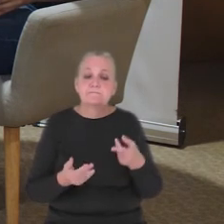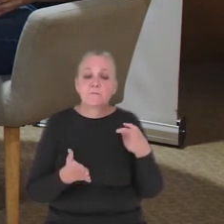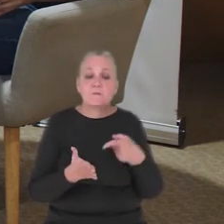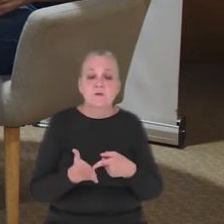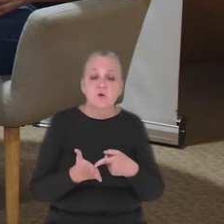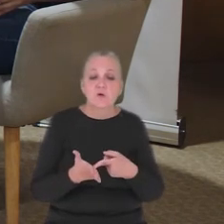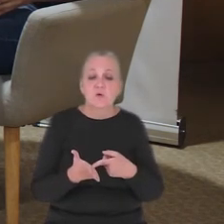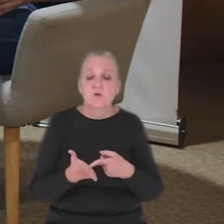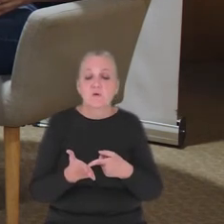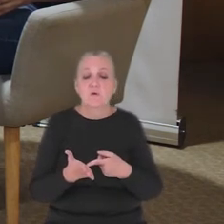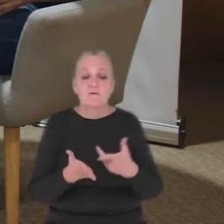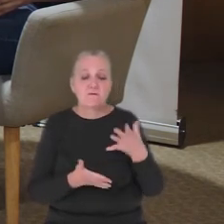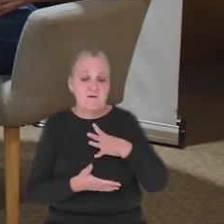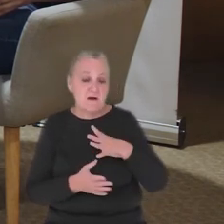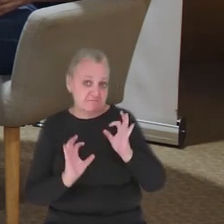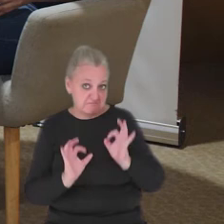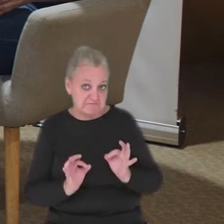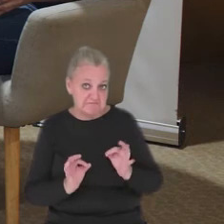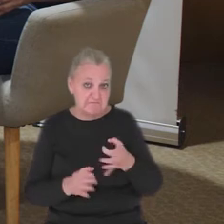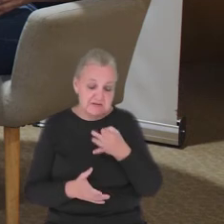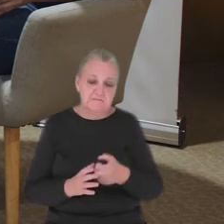jaką to ma wartość,